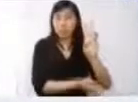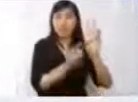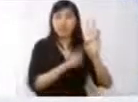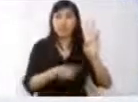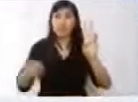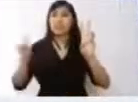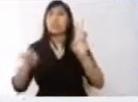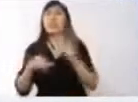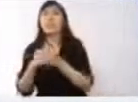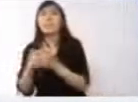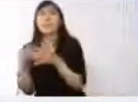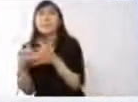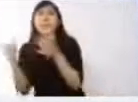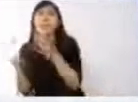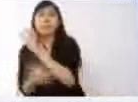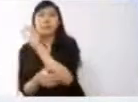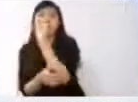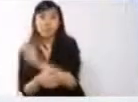situation nila?